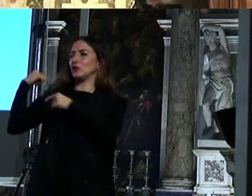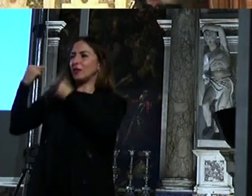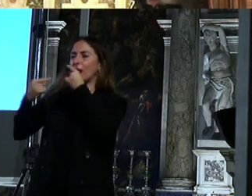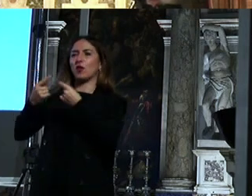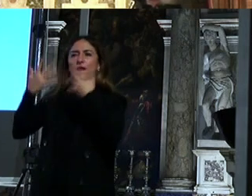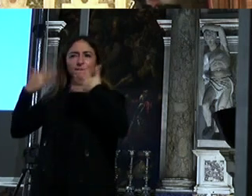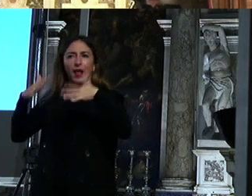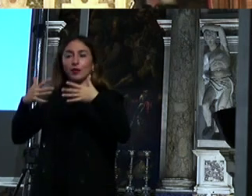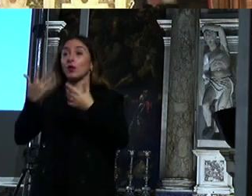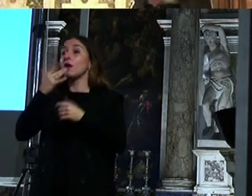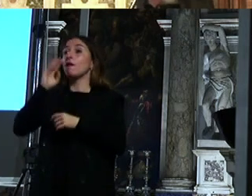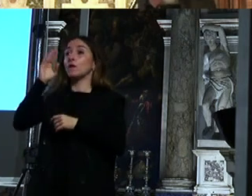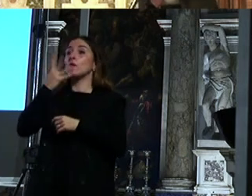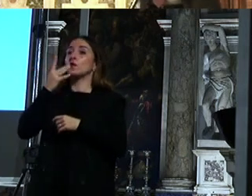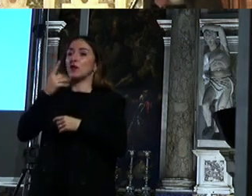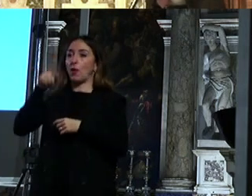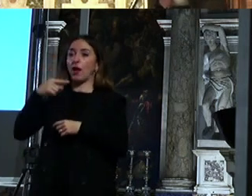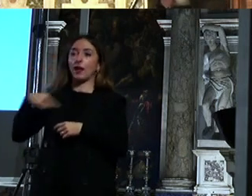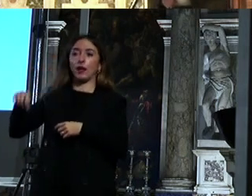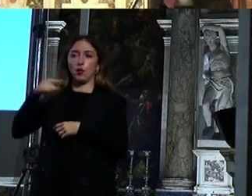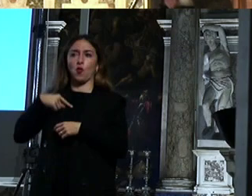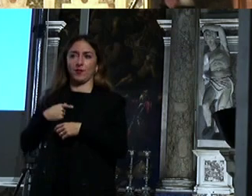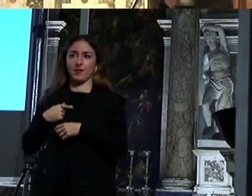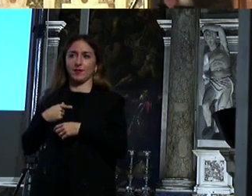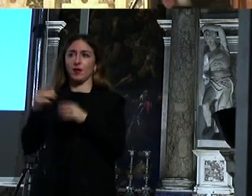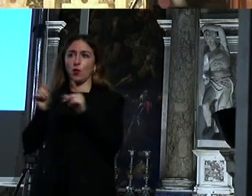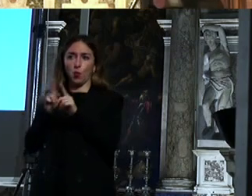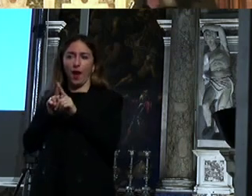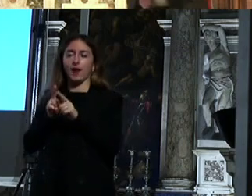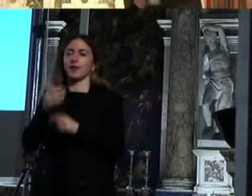nei prossimi anni. Grazie.